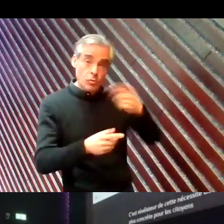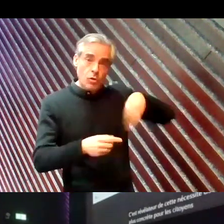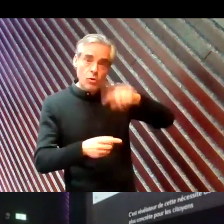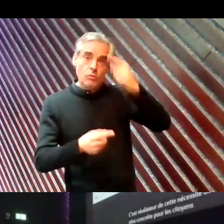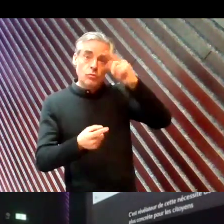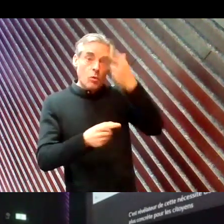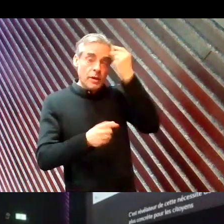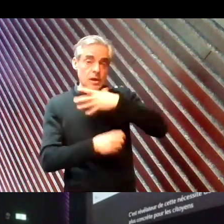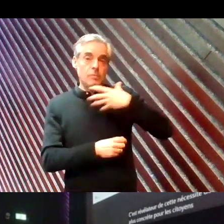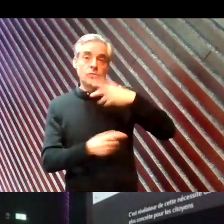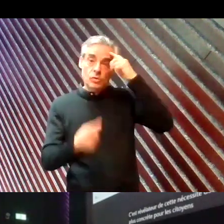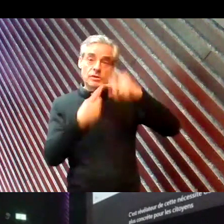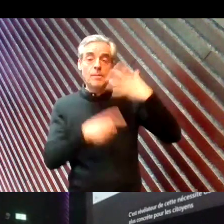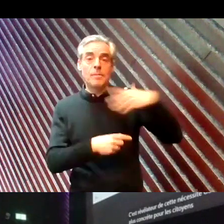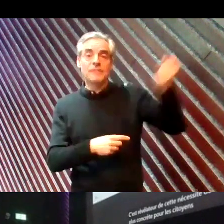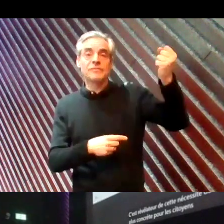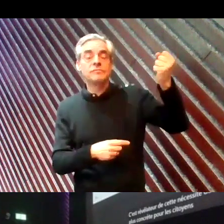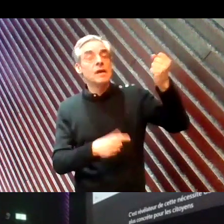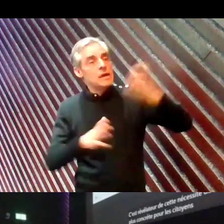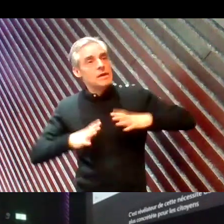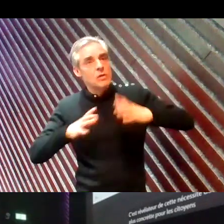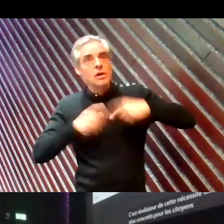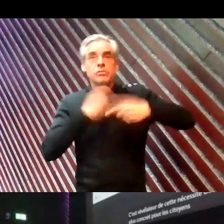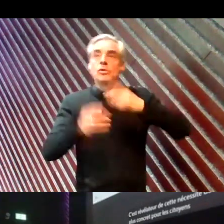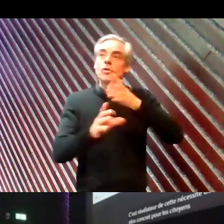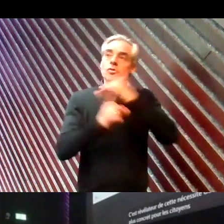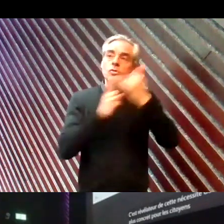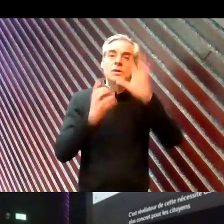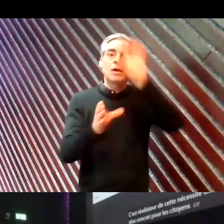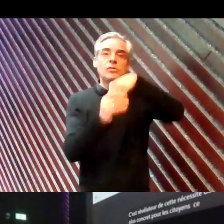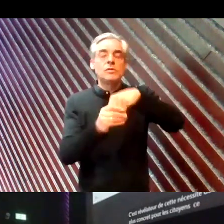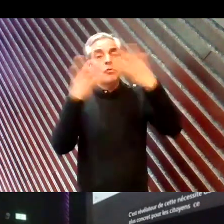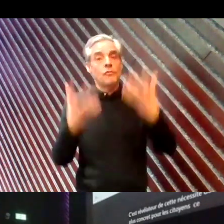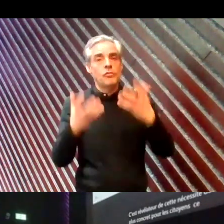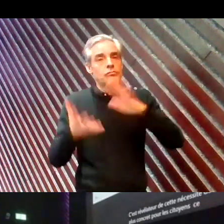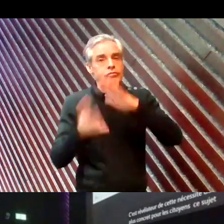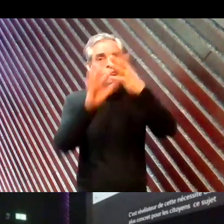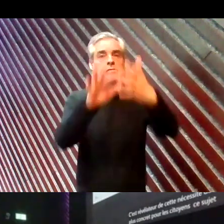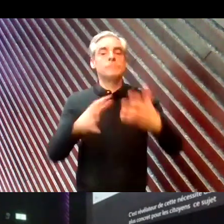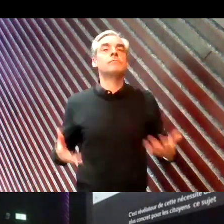sujet et justement s'engagent dans cette société inclusive que l'on appelle de nouveau.